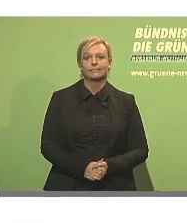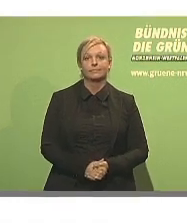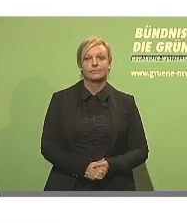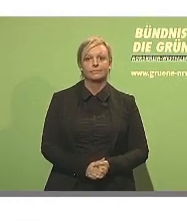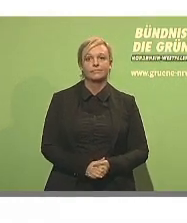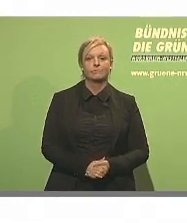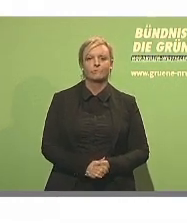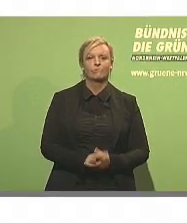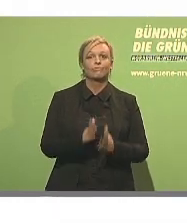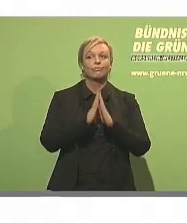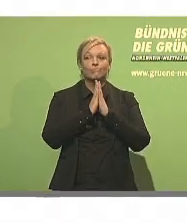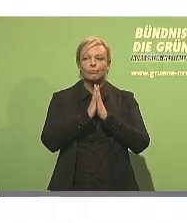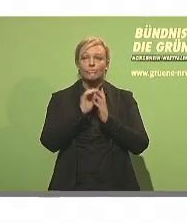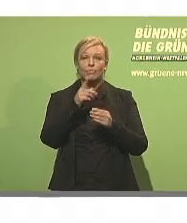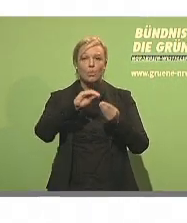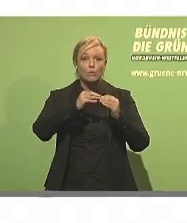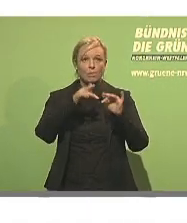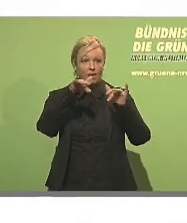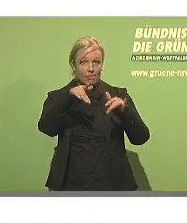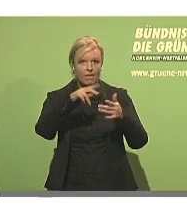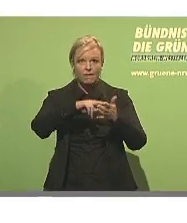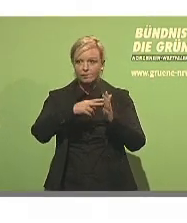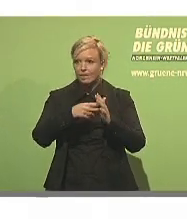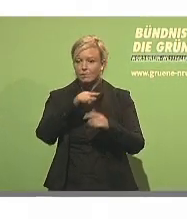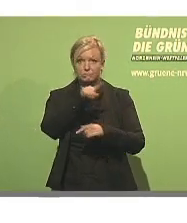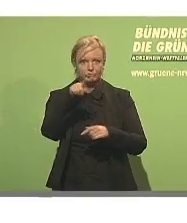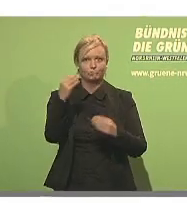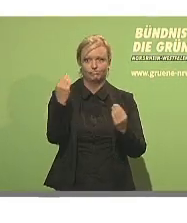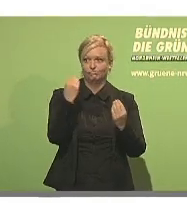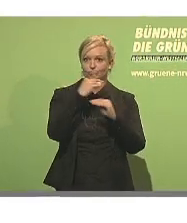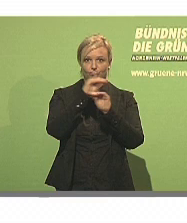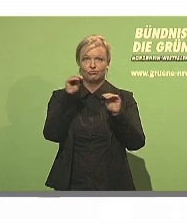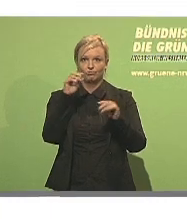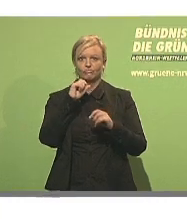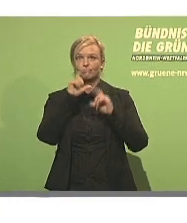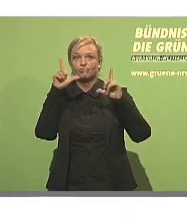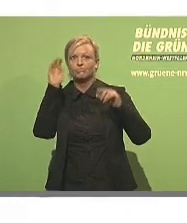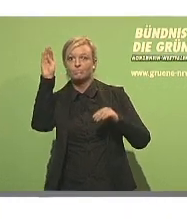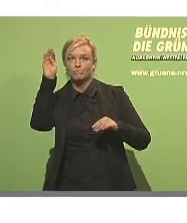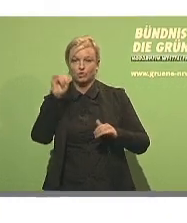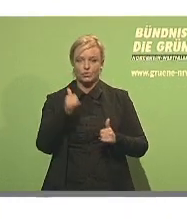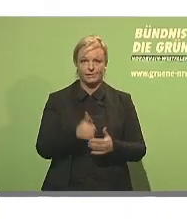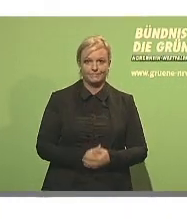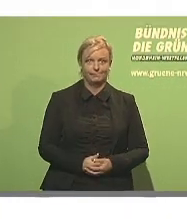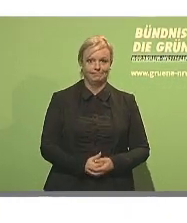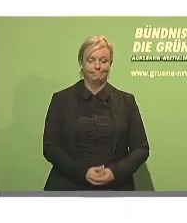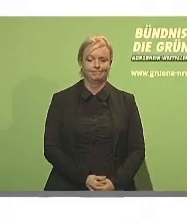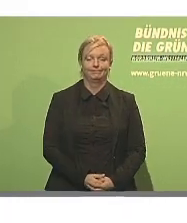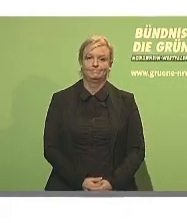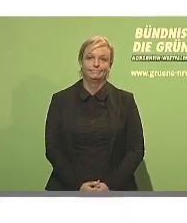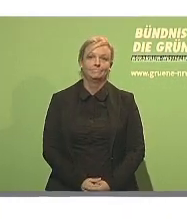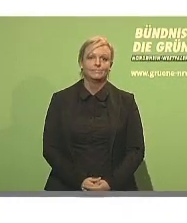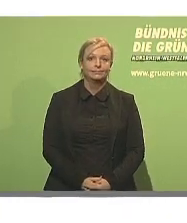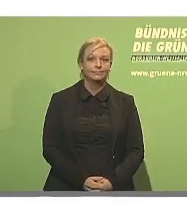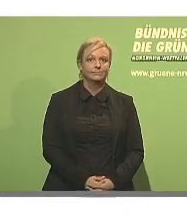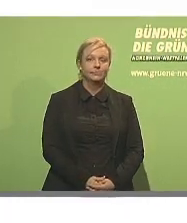Und ich bitte euch, wenn ihr Probleme mit eurem Stimmgerät habt, das deutlich mitzuteilen.